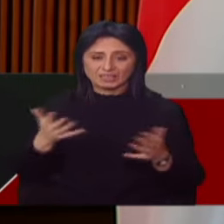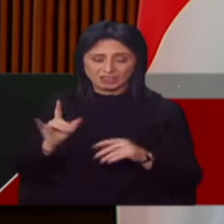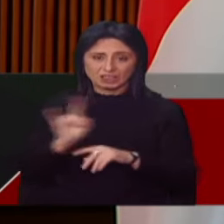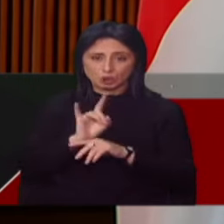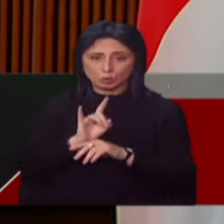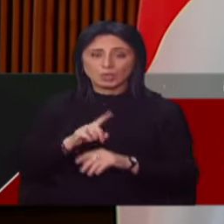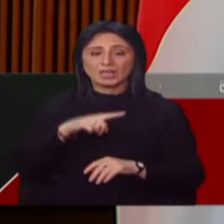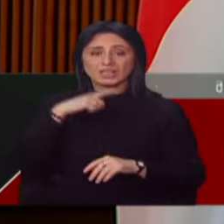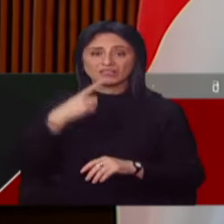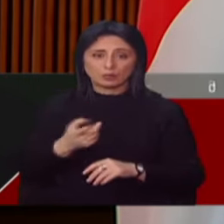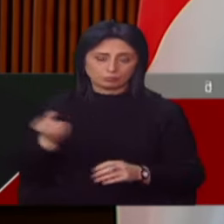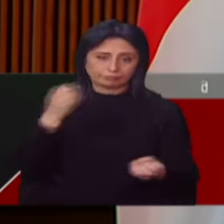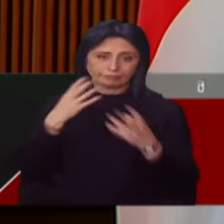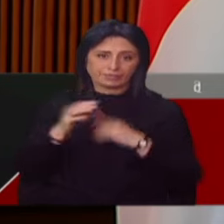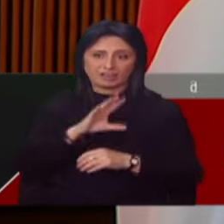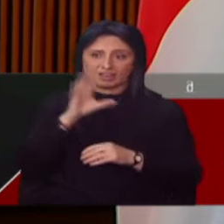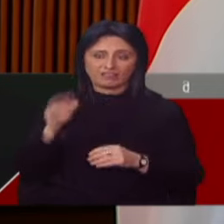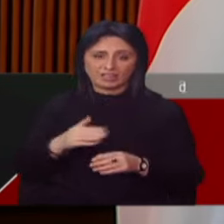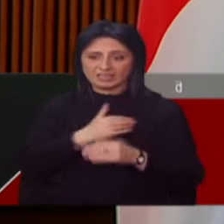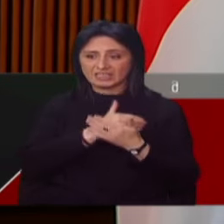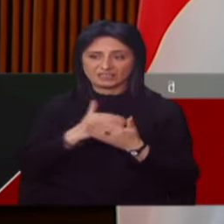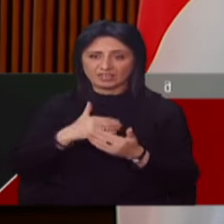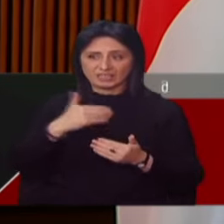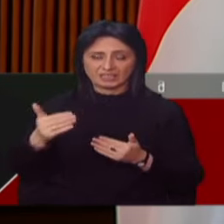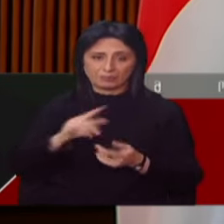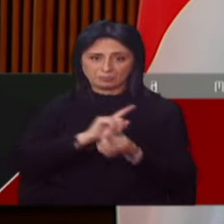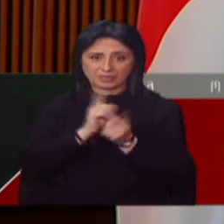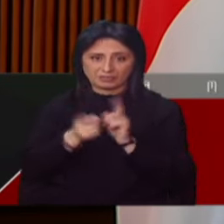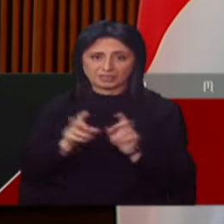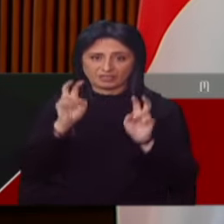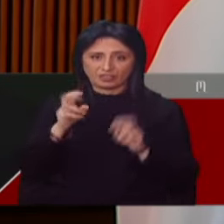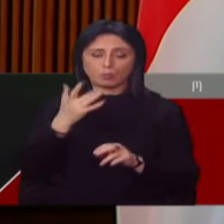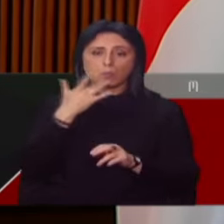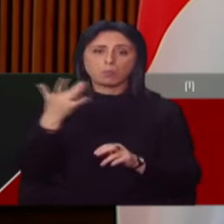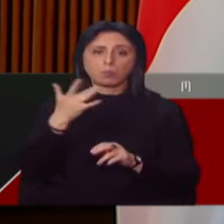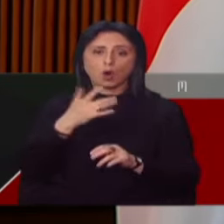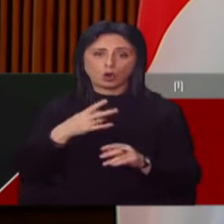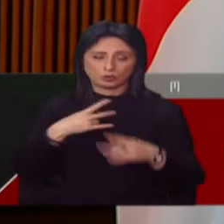სიცრუე თქვან, რომელიც ყველანაირ ზღვარს სცილდება და პირდაპირ ქვია პოლიტიკური მრუშობა.